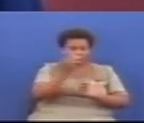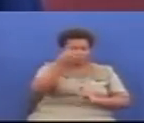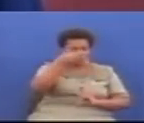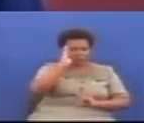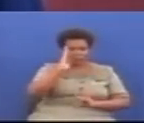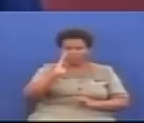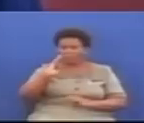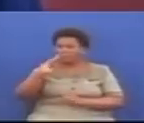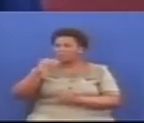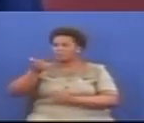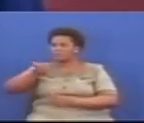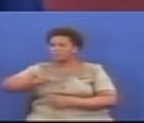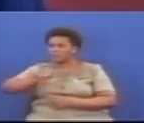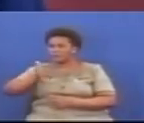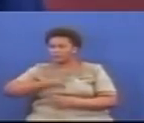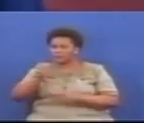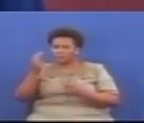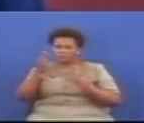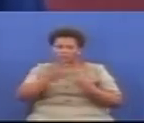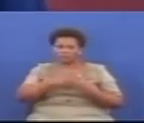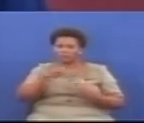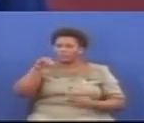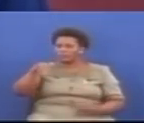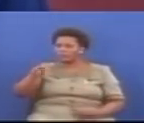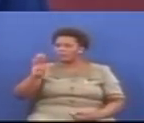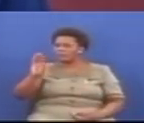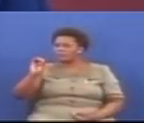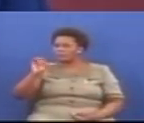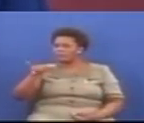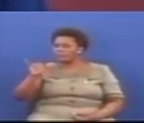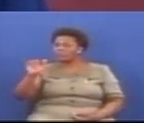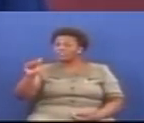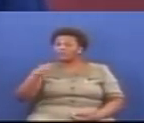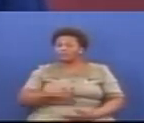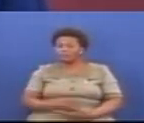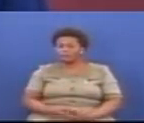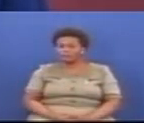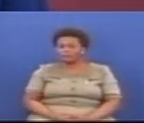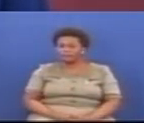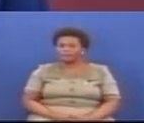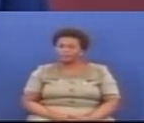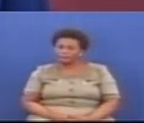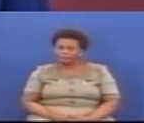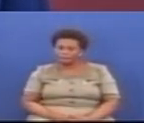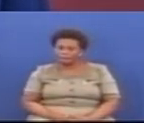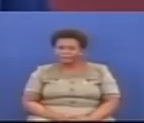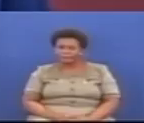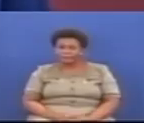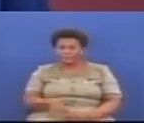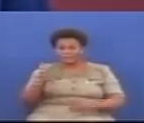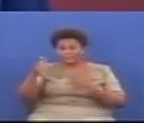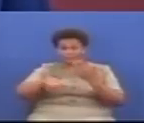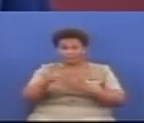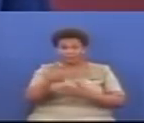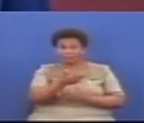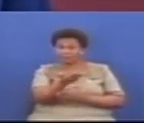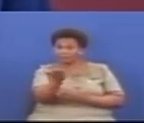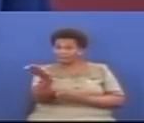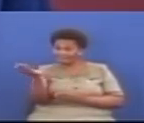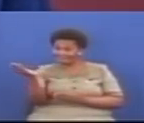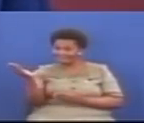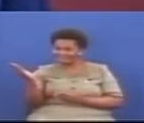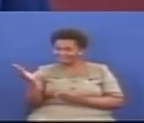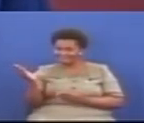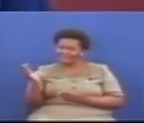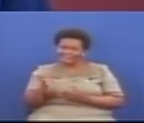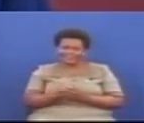Binafsi Dr. John Mboya. Karibu sana. Pia viongozi hawa wameambatana na wakurugenzi